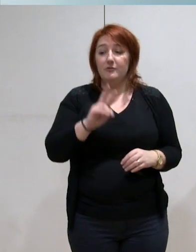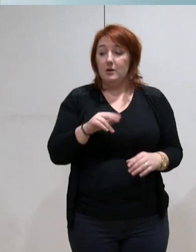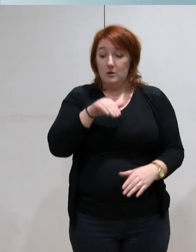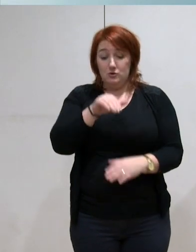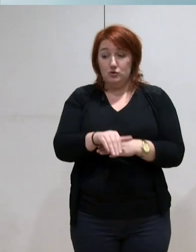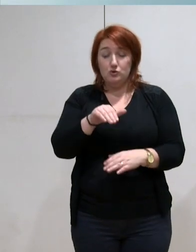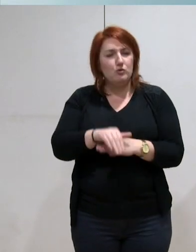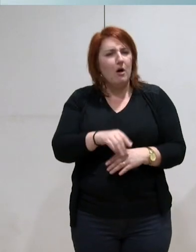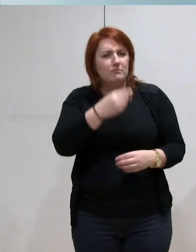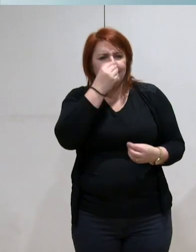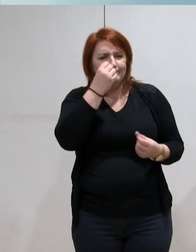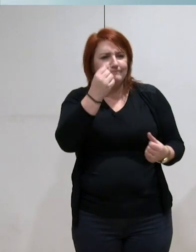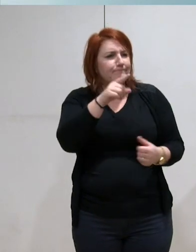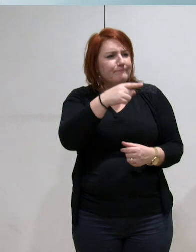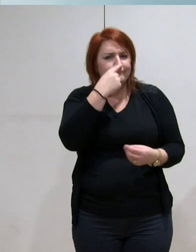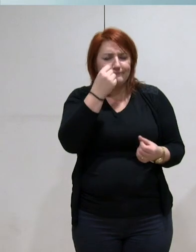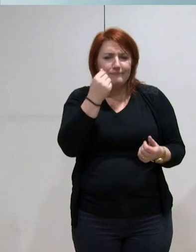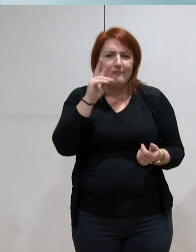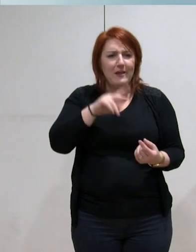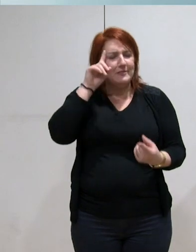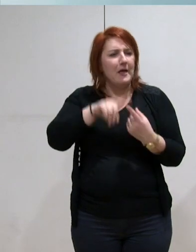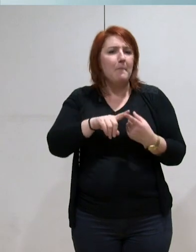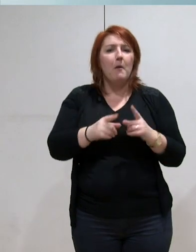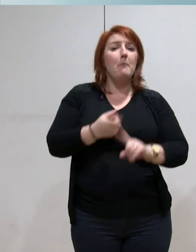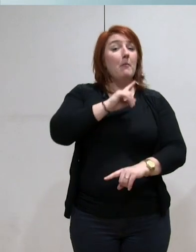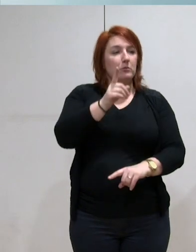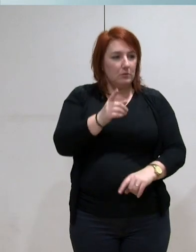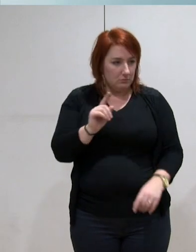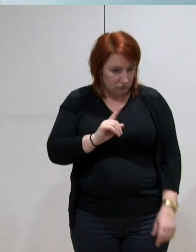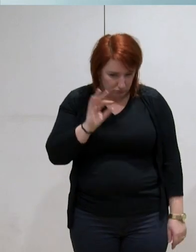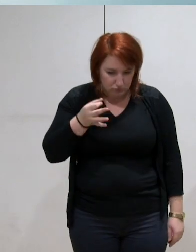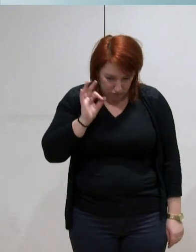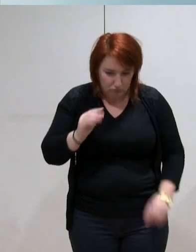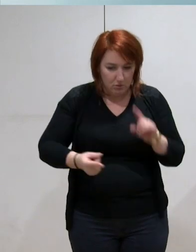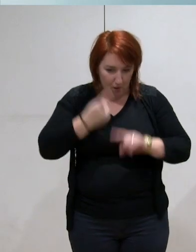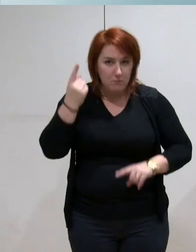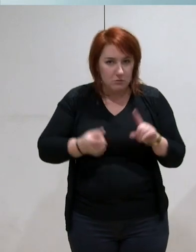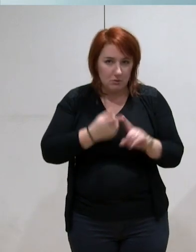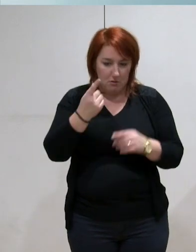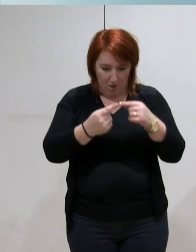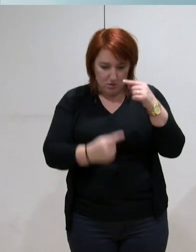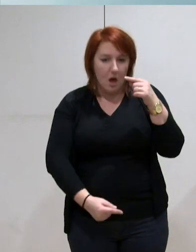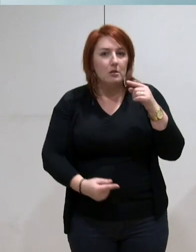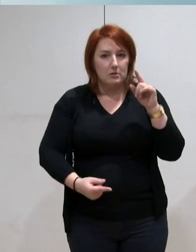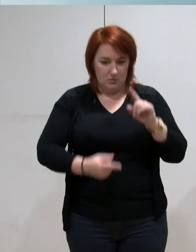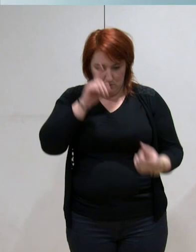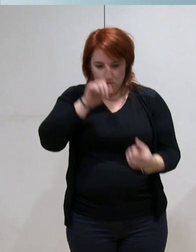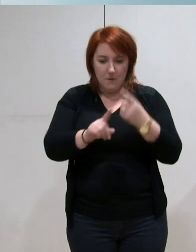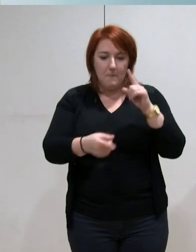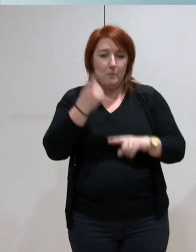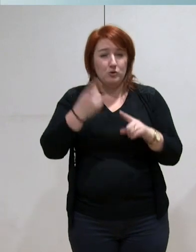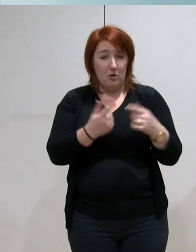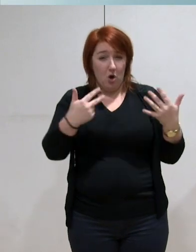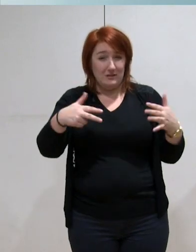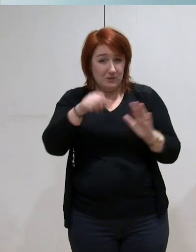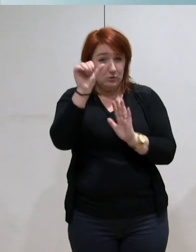eu que cette question est anecdotique elle ne l'est pas c'est celle de la dette en 18 mois vous réussissez l'exploit de faire augmenter